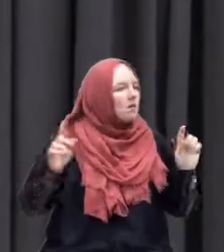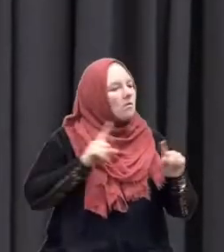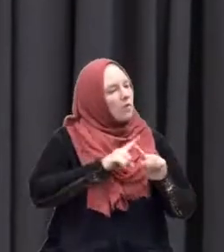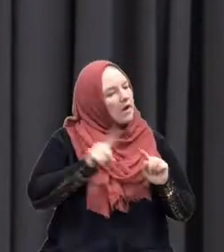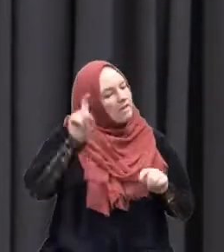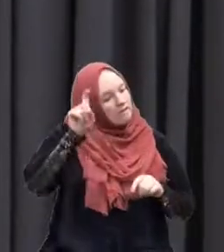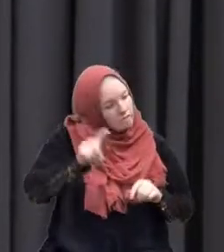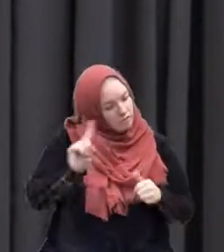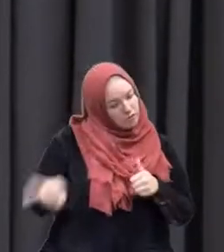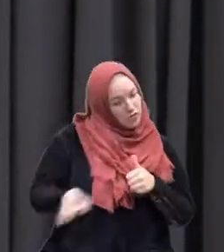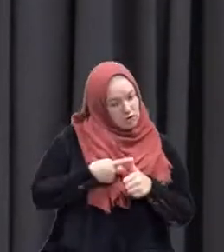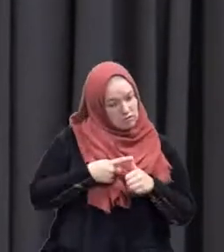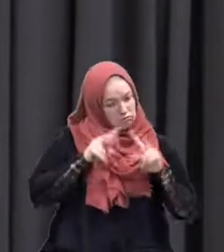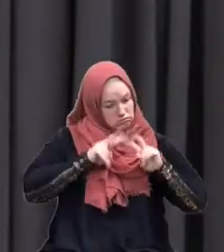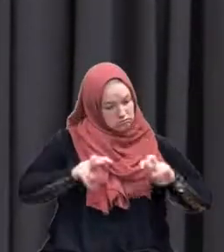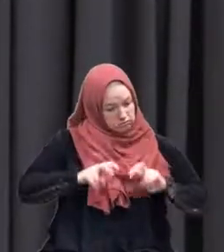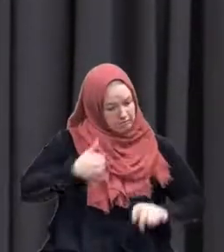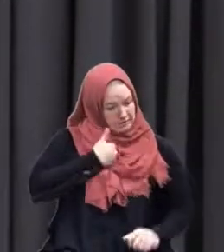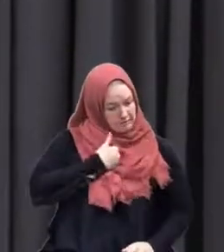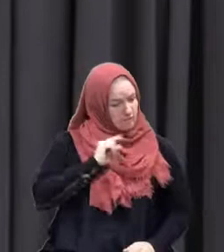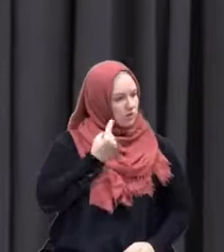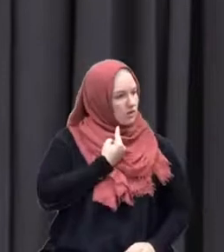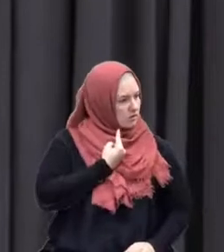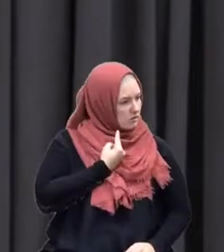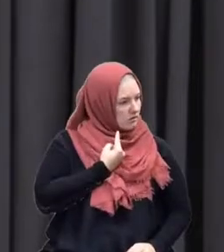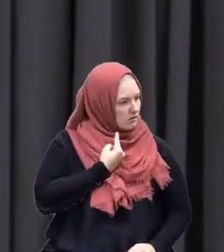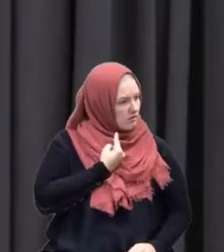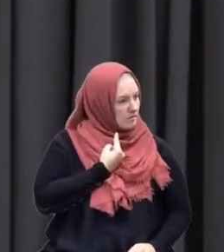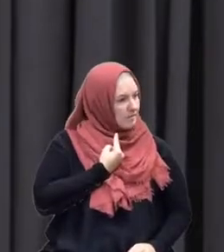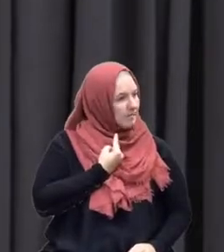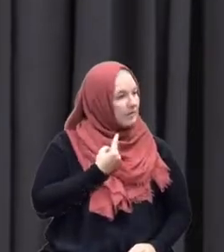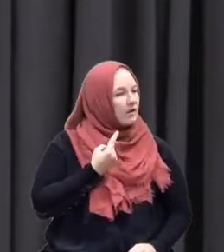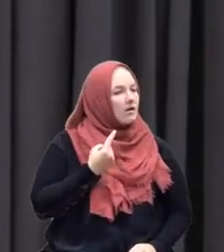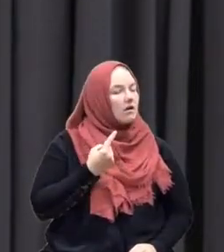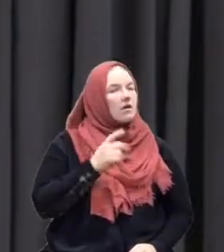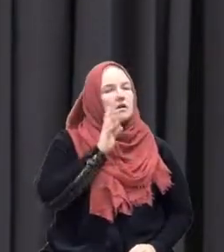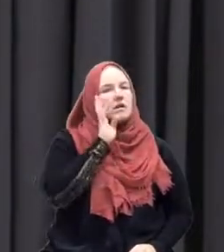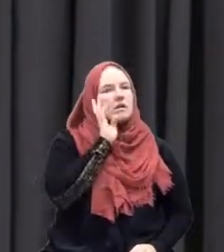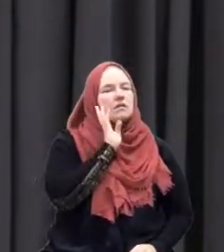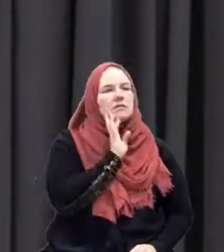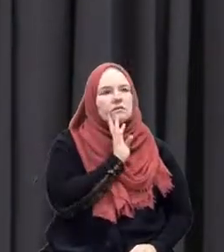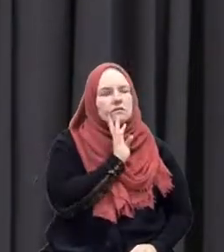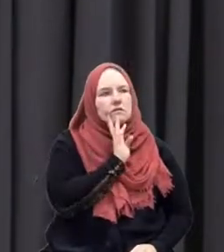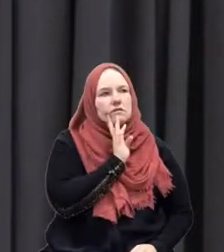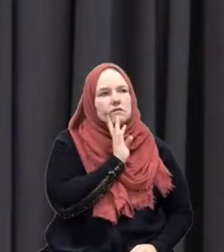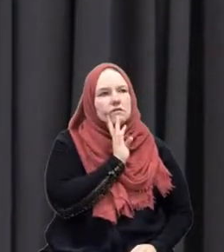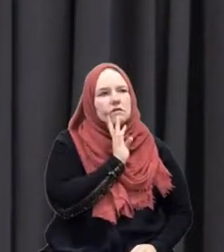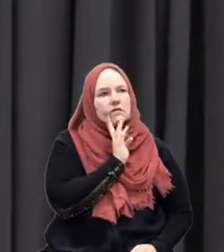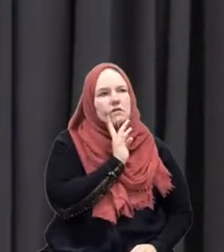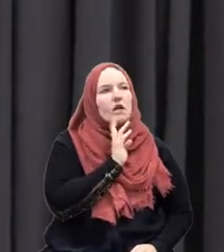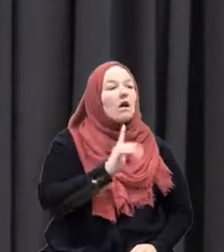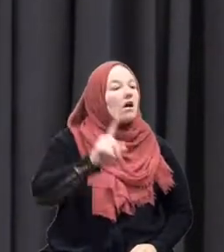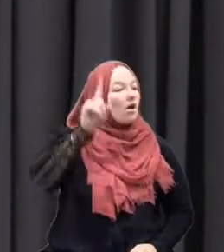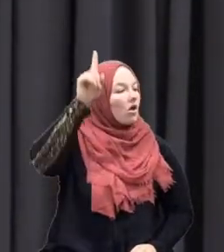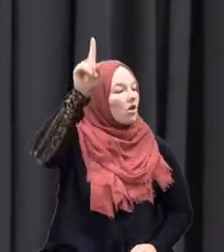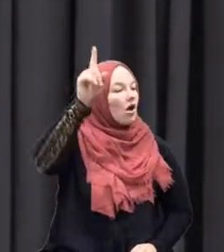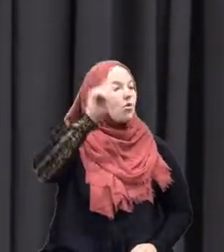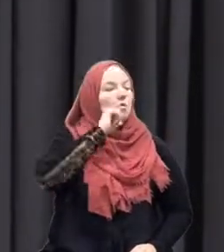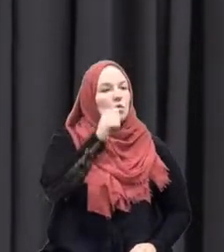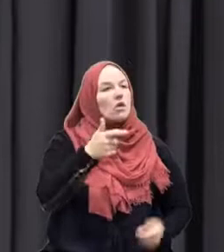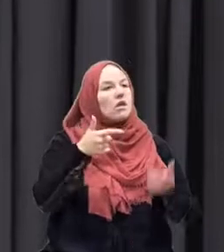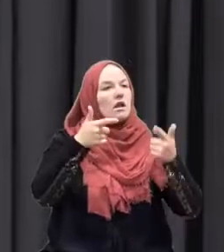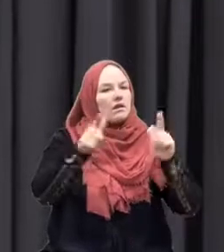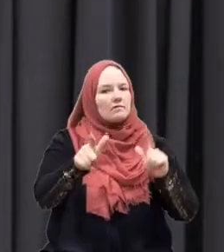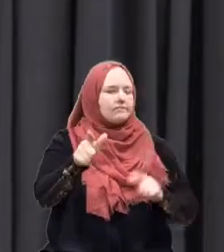النَّاسَ شَيْئًا. Allah will not allow a despot to rule over a group of righteous people.